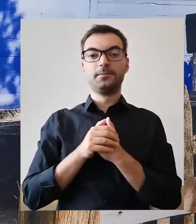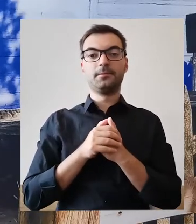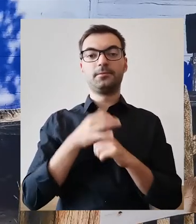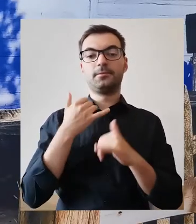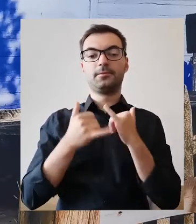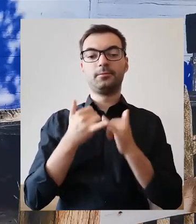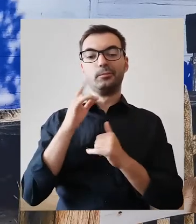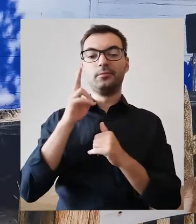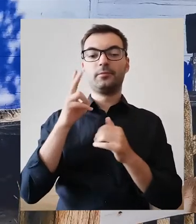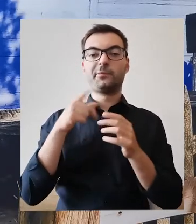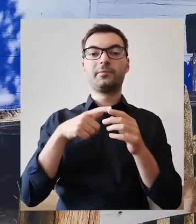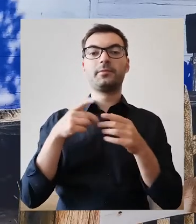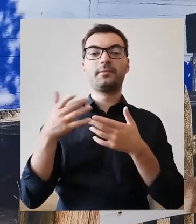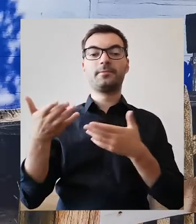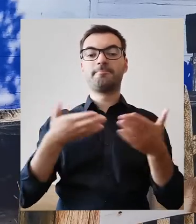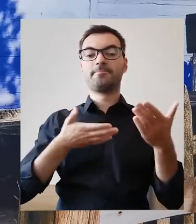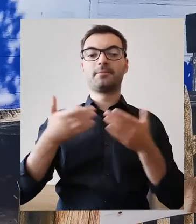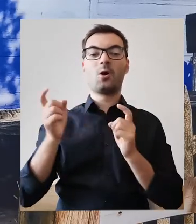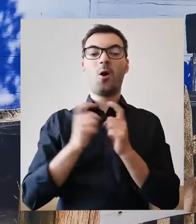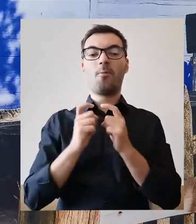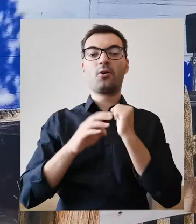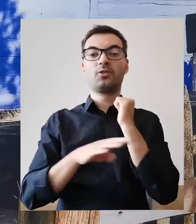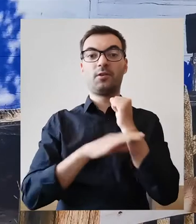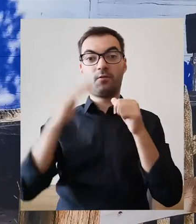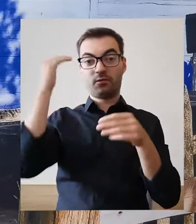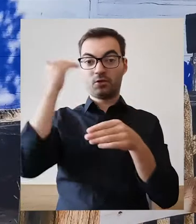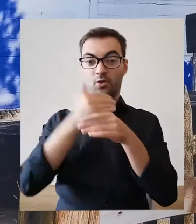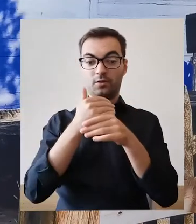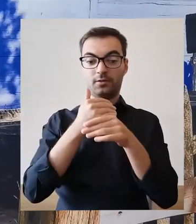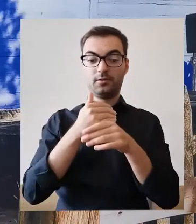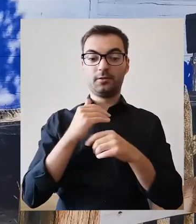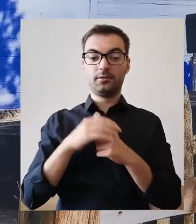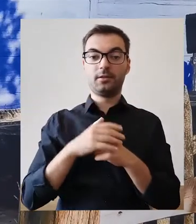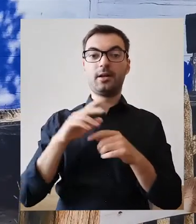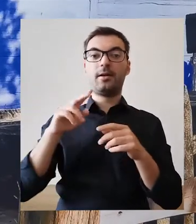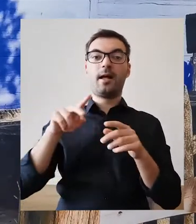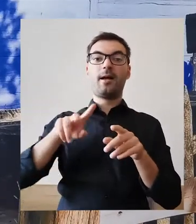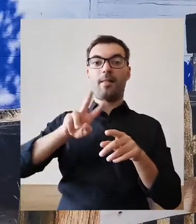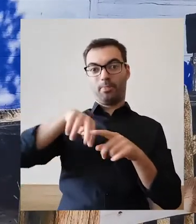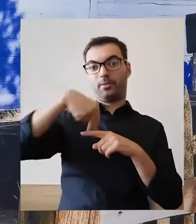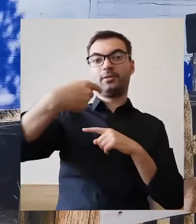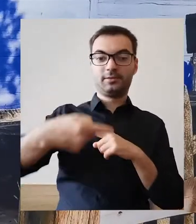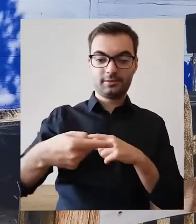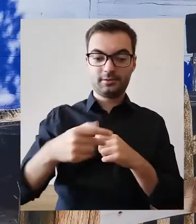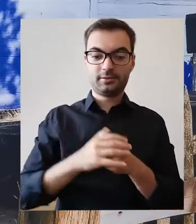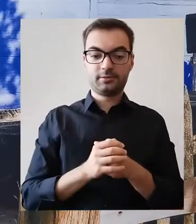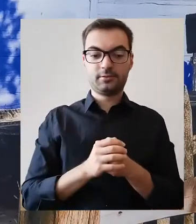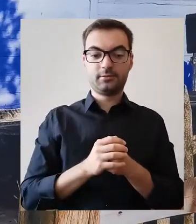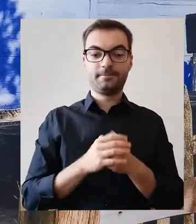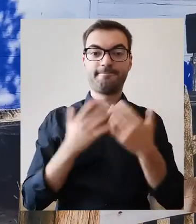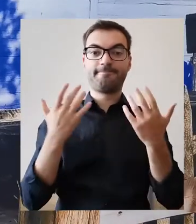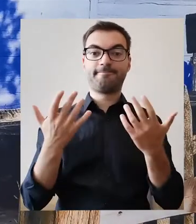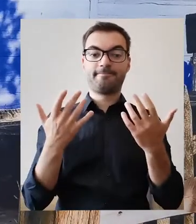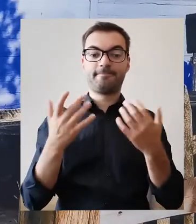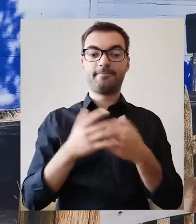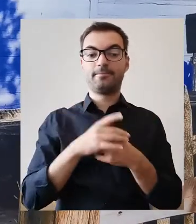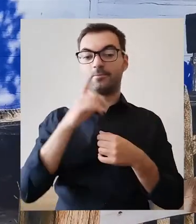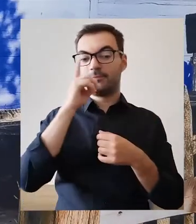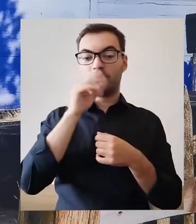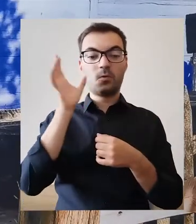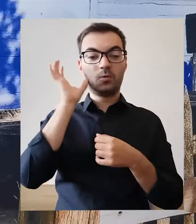ktoś będzie przechodził obok tego drzewa nocą i się o nie popatrz na mnie to wtedy cóż być może